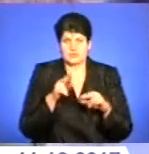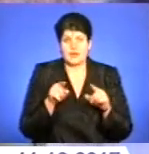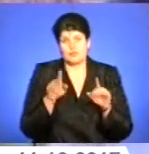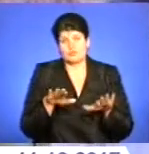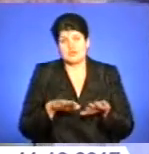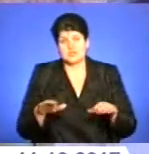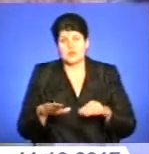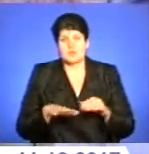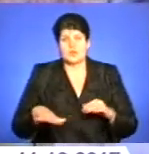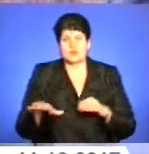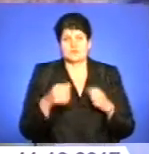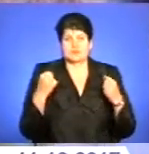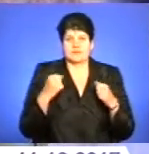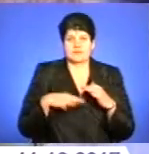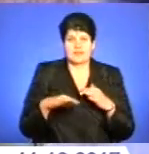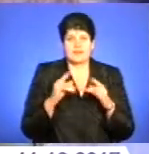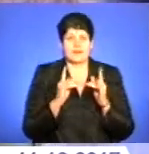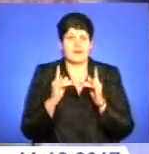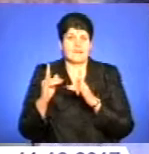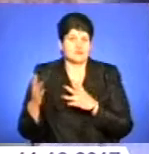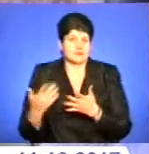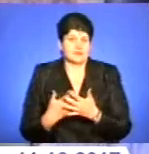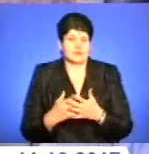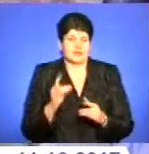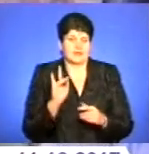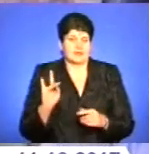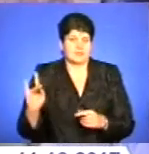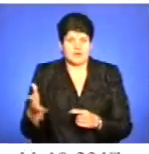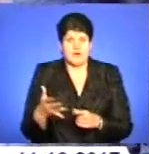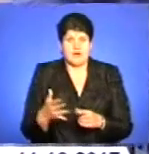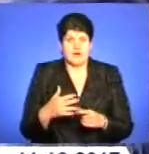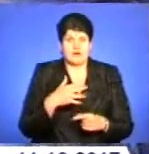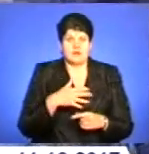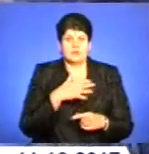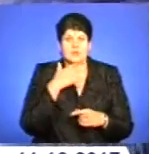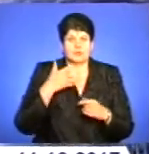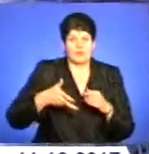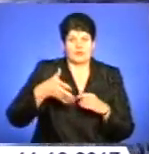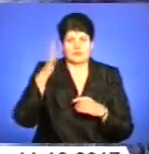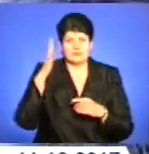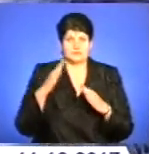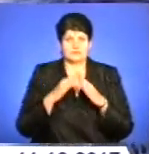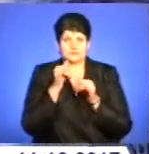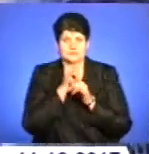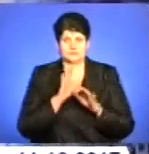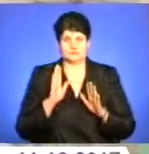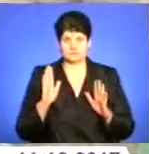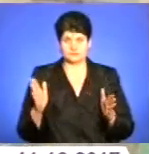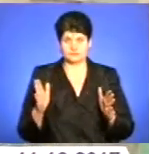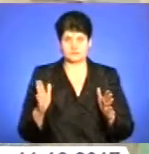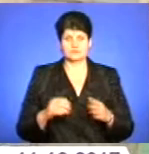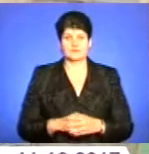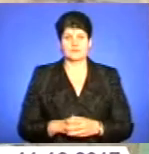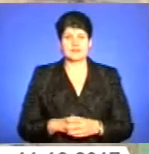якісь майданчики, лавочки, ну про багатоповерхівку мови навіть не буде. Далі погрожують, люди бояться вийти з своїх помешкань.